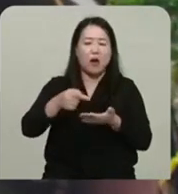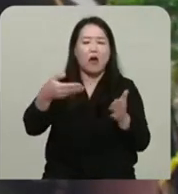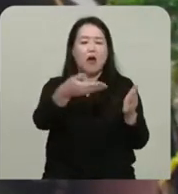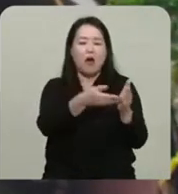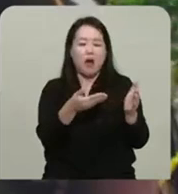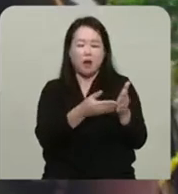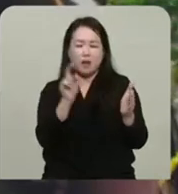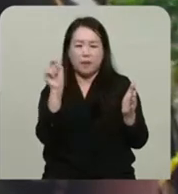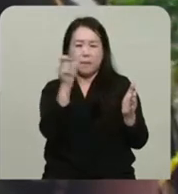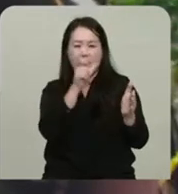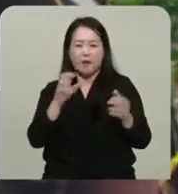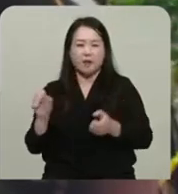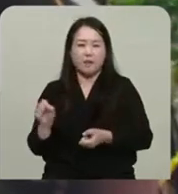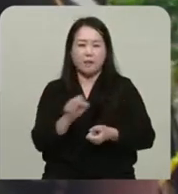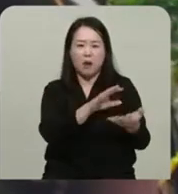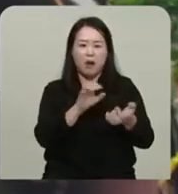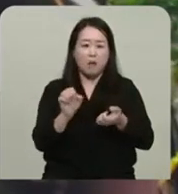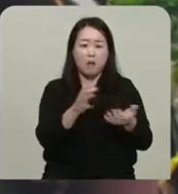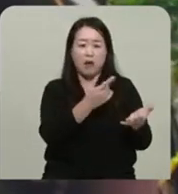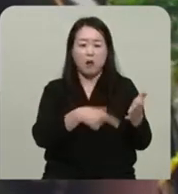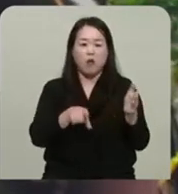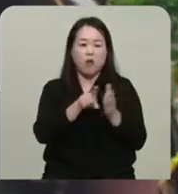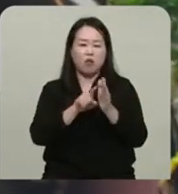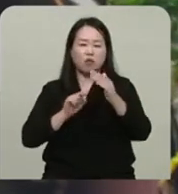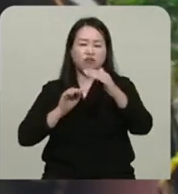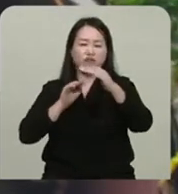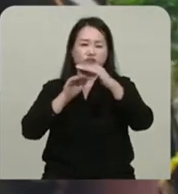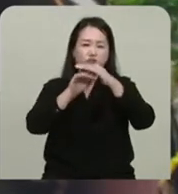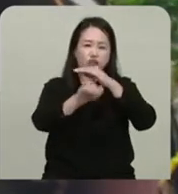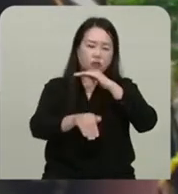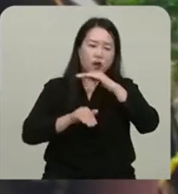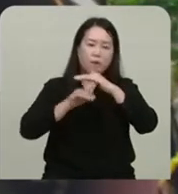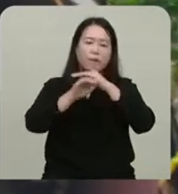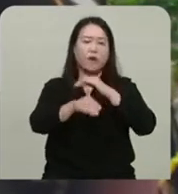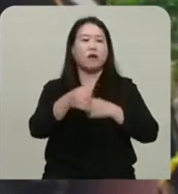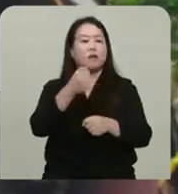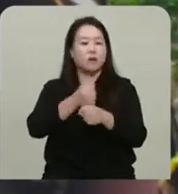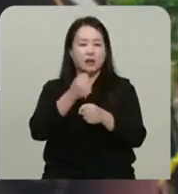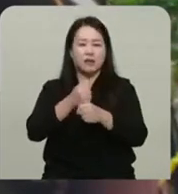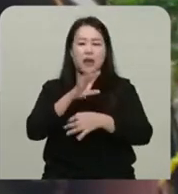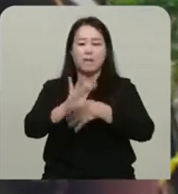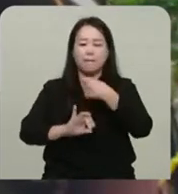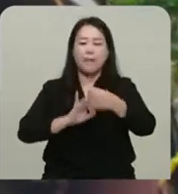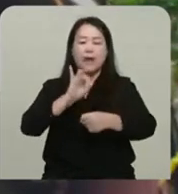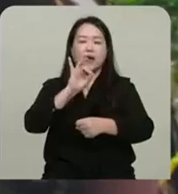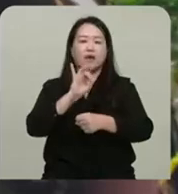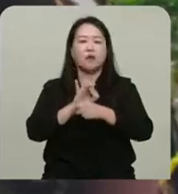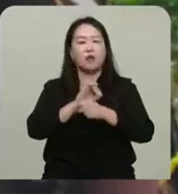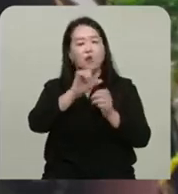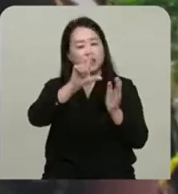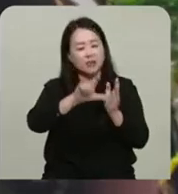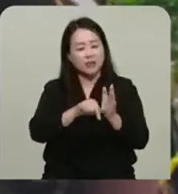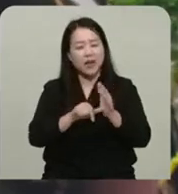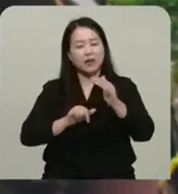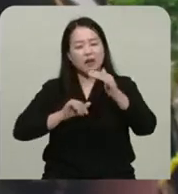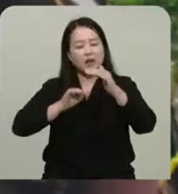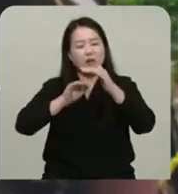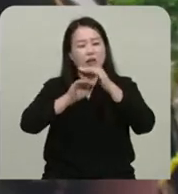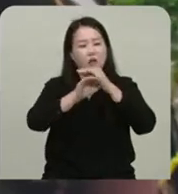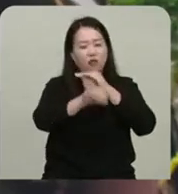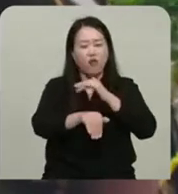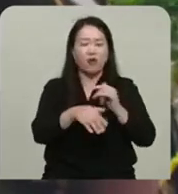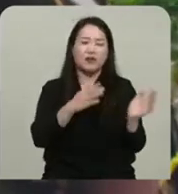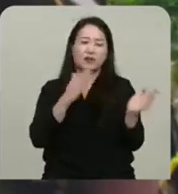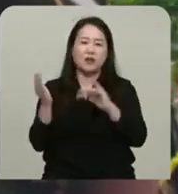위해서 해망동에 터널을 뚫기도 했습니다. 100년이라는 세월의 터널을 지나 현재는 시민들의 보행로자